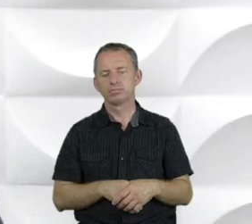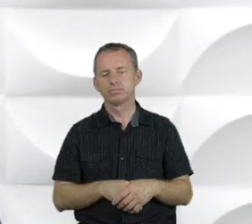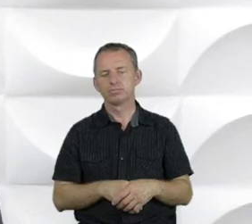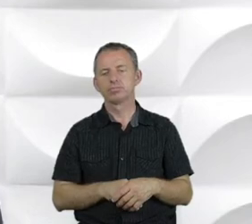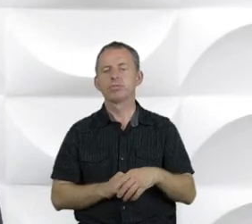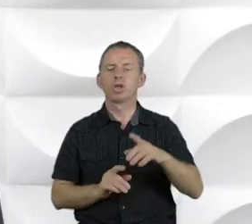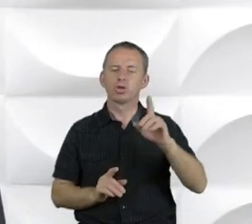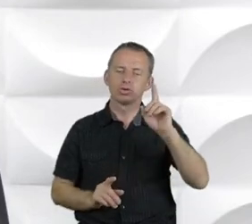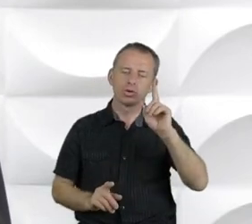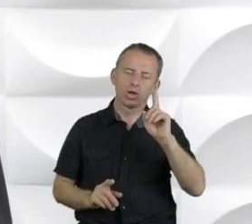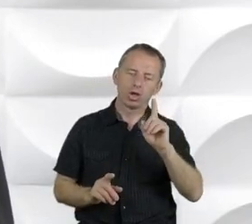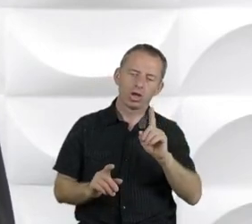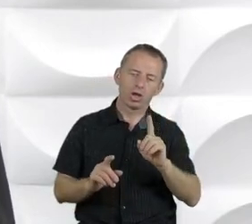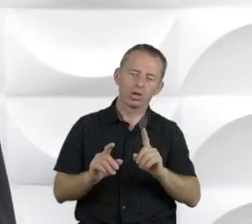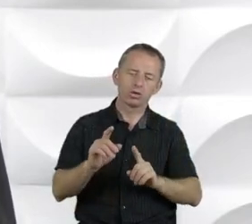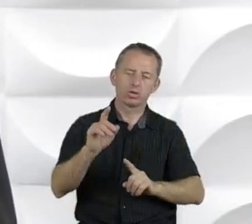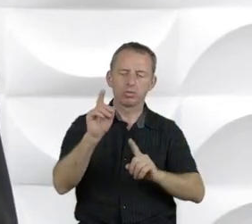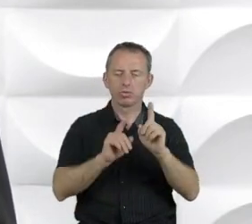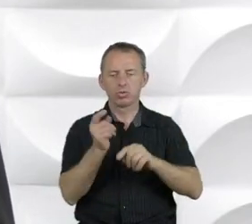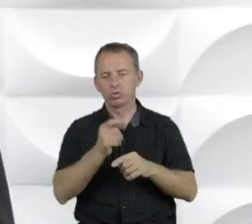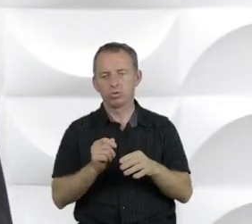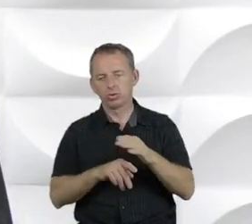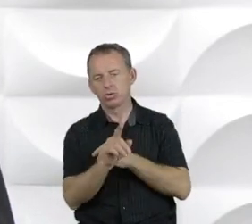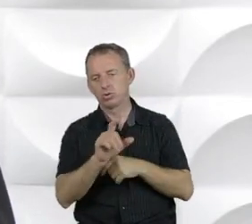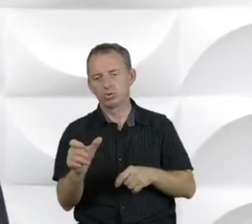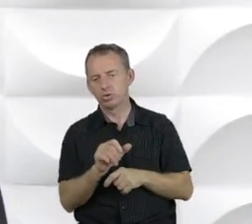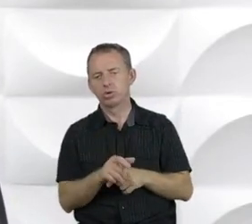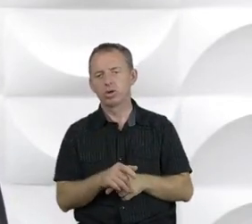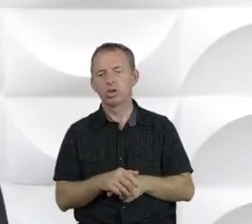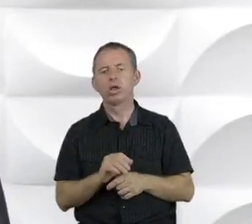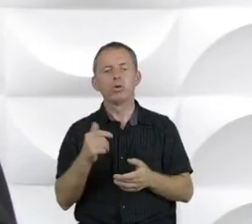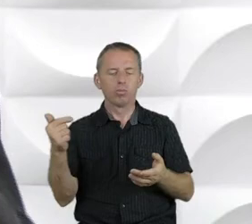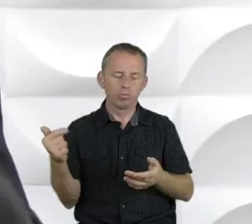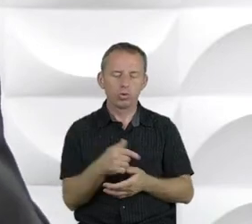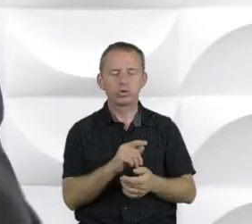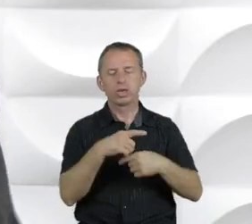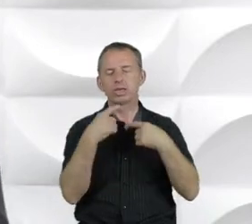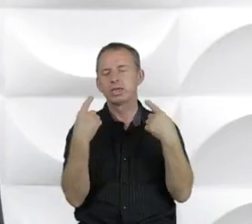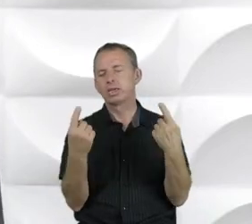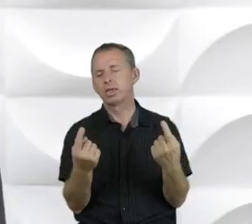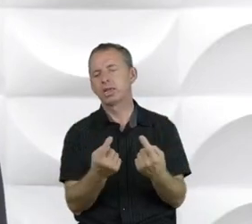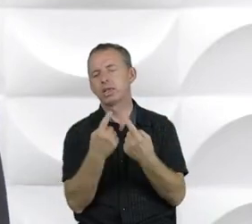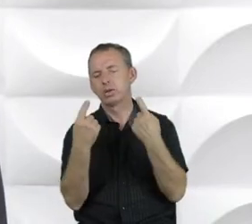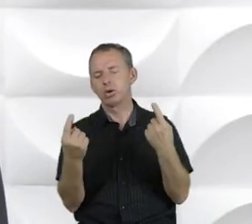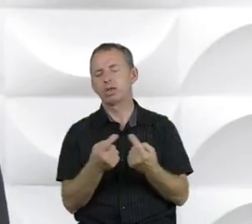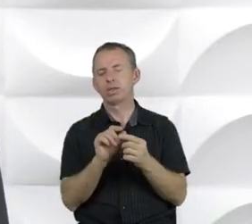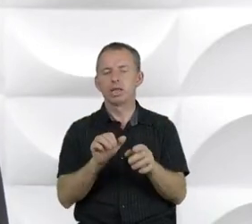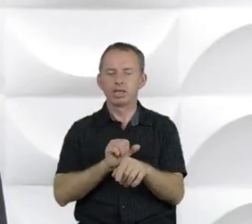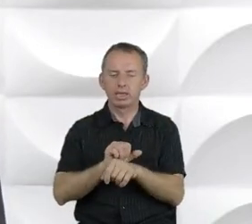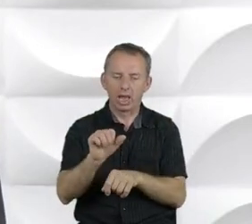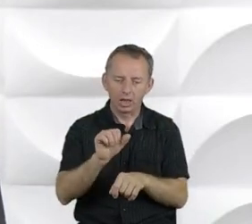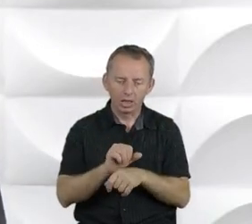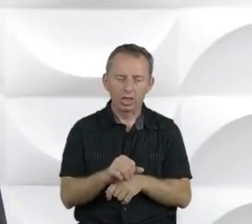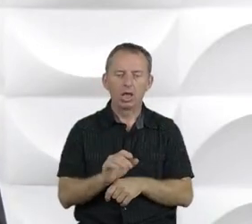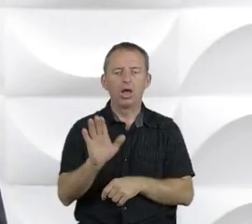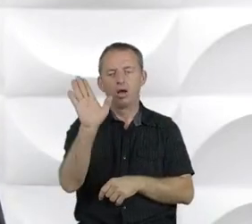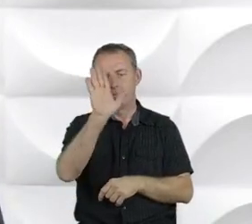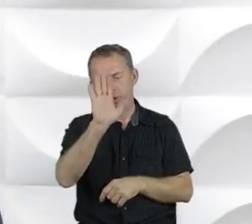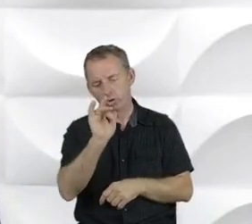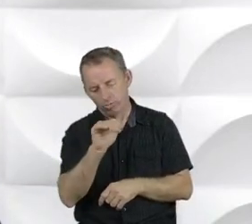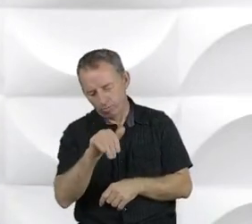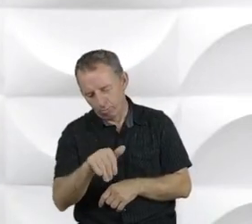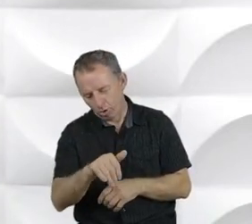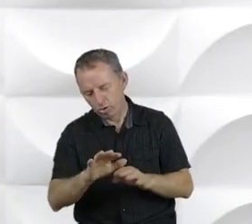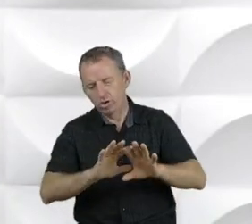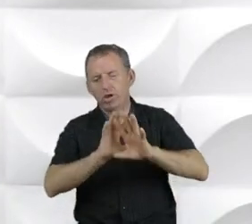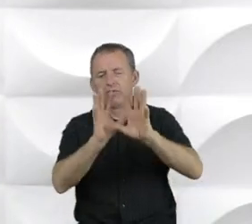Czasem musi upłynąć czas, czasem muszą okoliczności zaistnieć, bo Bóg może